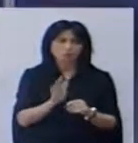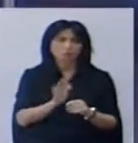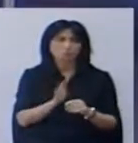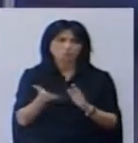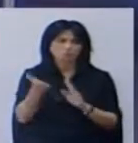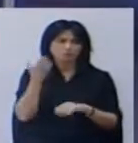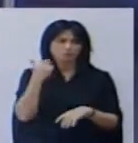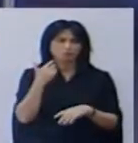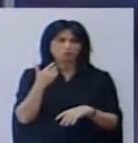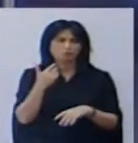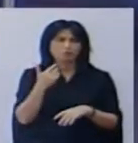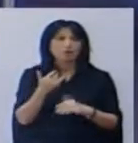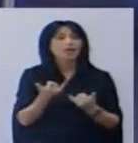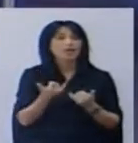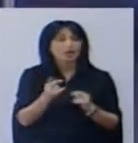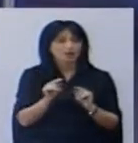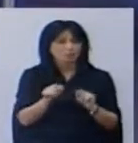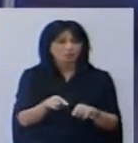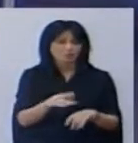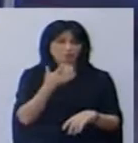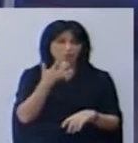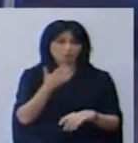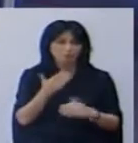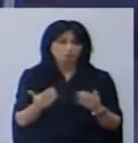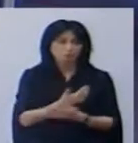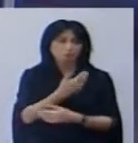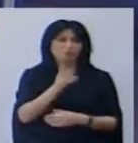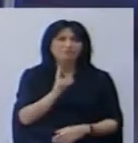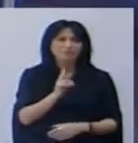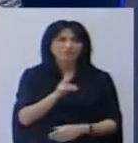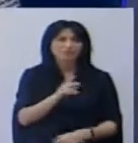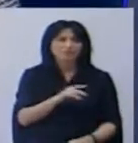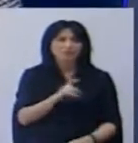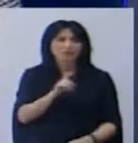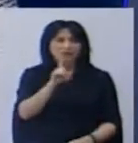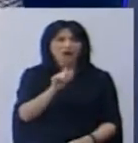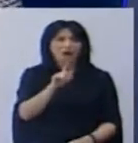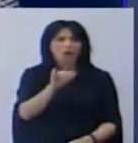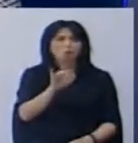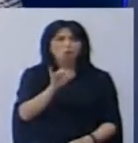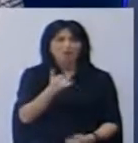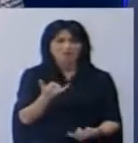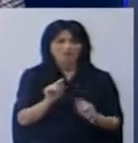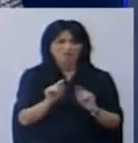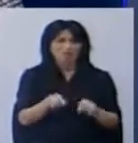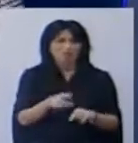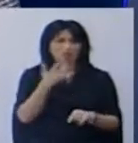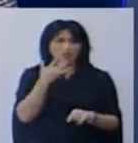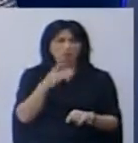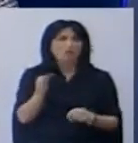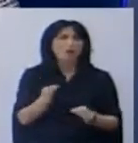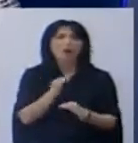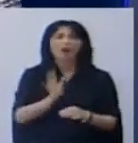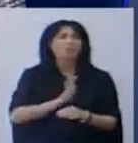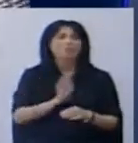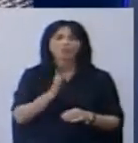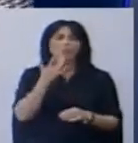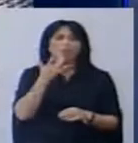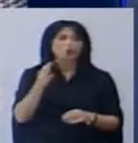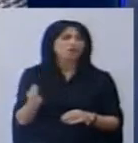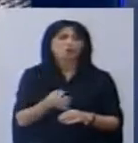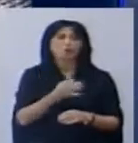Არა ბატონო, დღეს მოვიდა პოლიტიკაში. ვიზე საუბრობთ მაშინ? ბატონ ირაკლი ხახუბიაზე ის დღეს მოვიდა პოლიტიკაში. მას არაფერი არ ქონდა